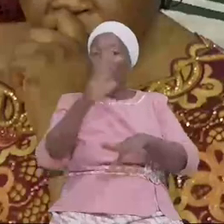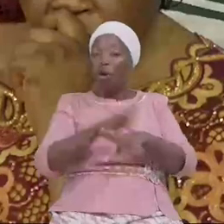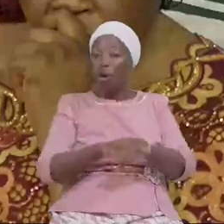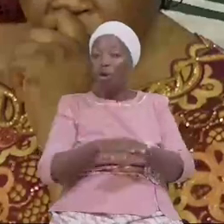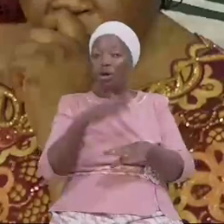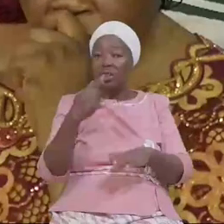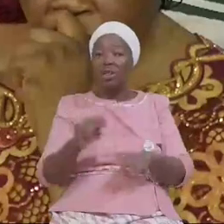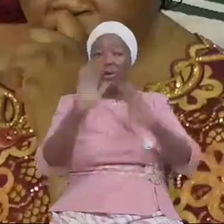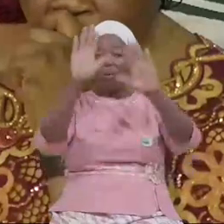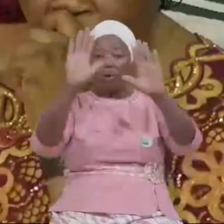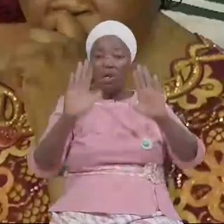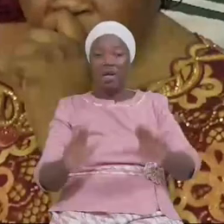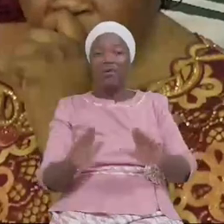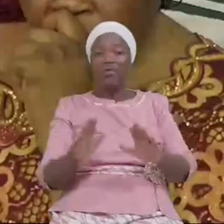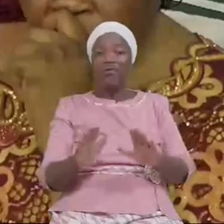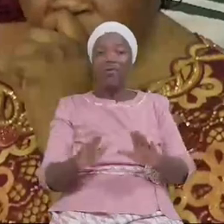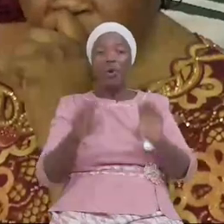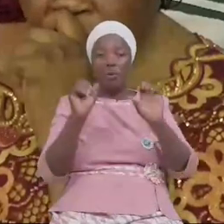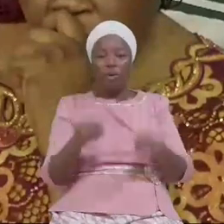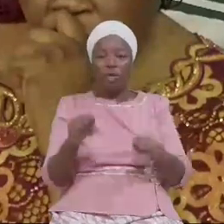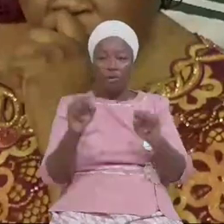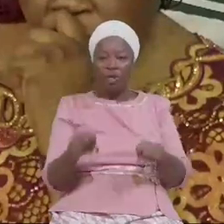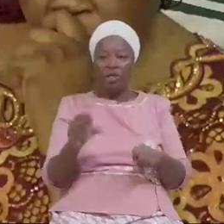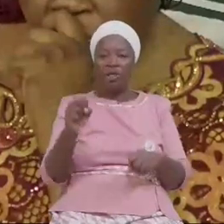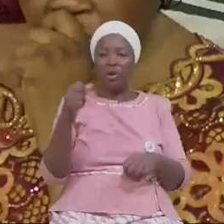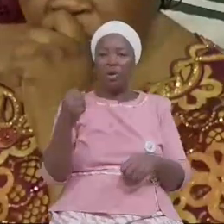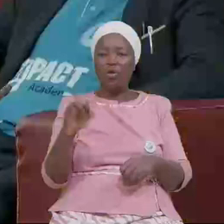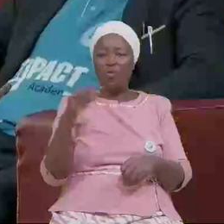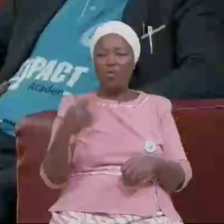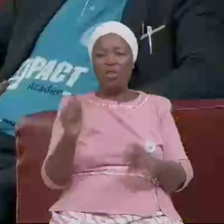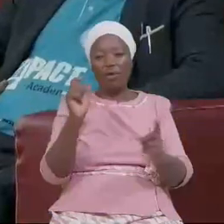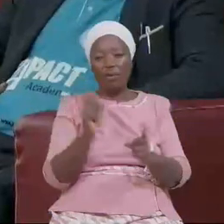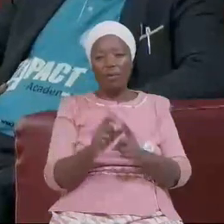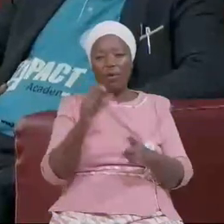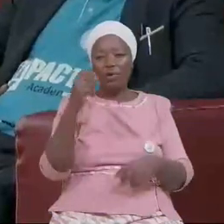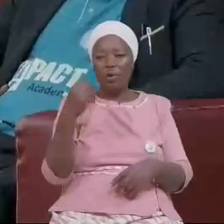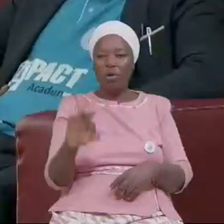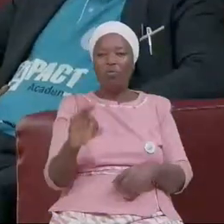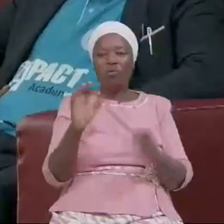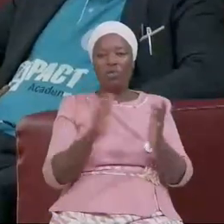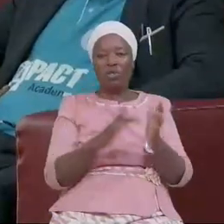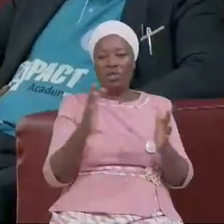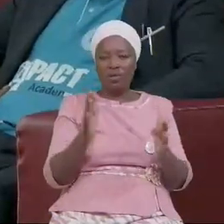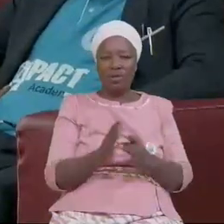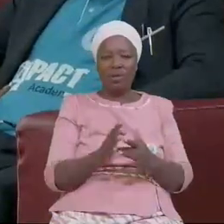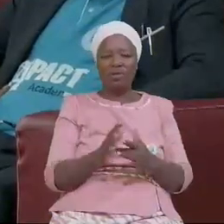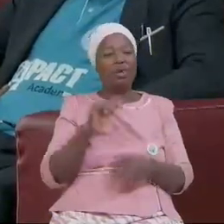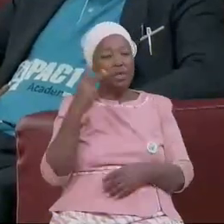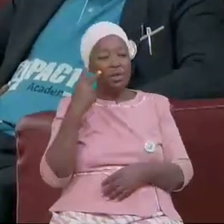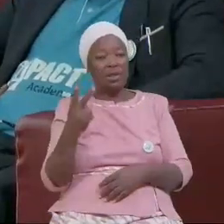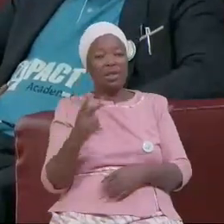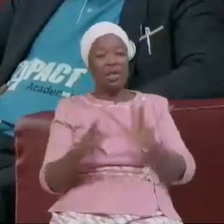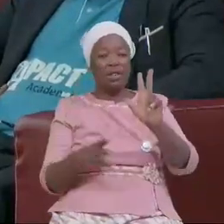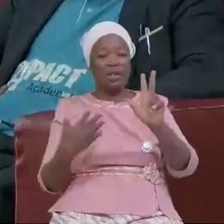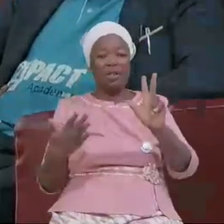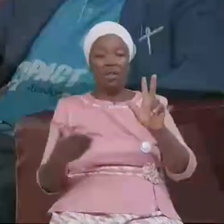du thème « Les possibilités merveilleuses de la parole de Jésus ». Nous allons voir 3